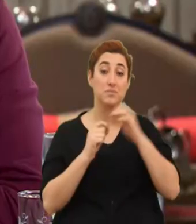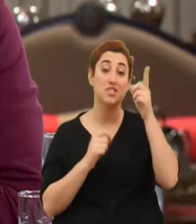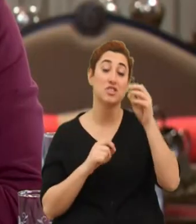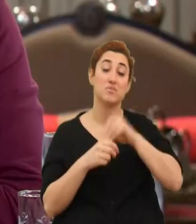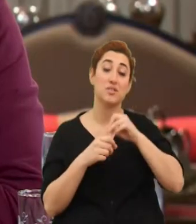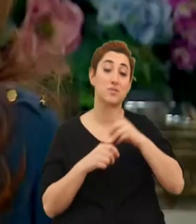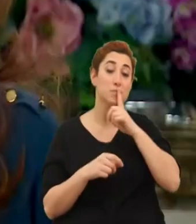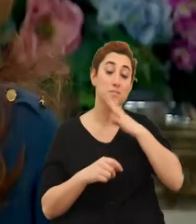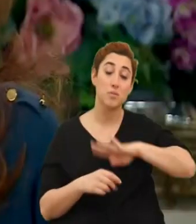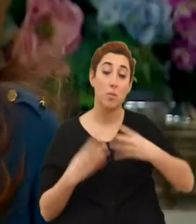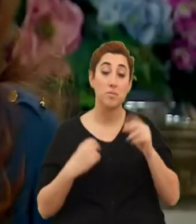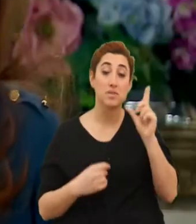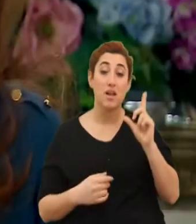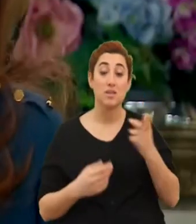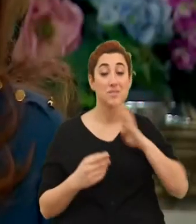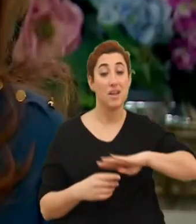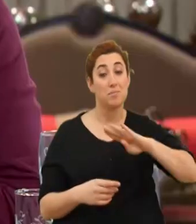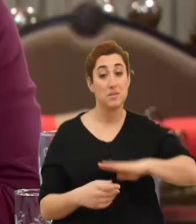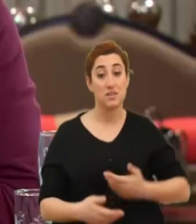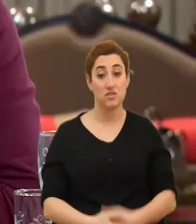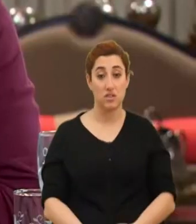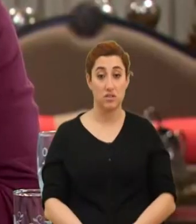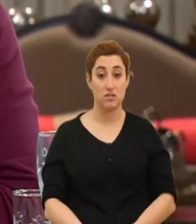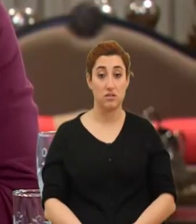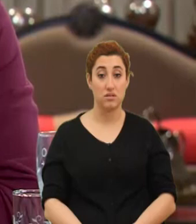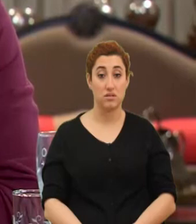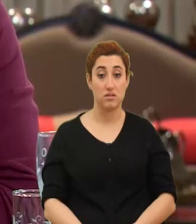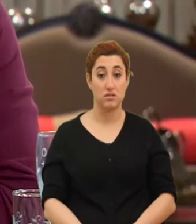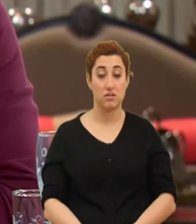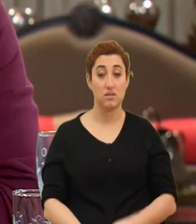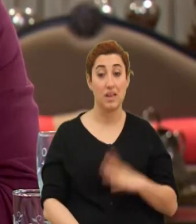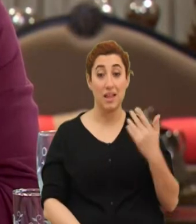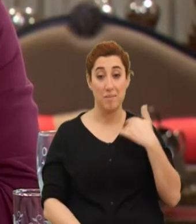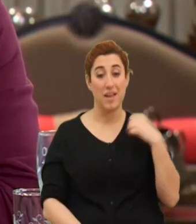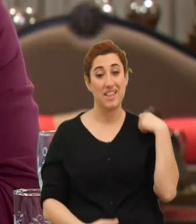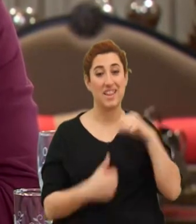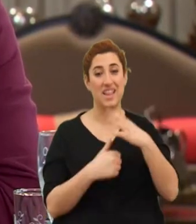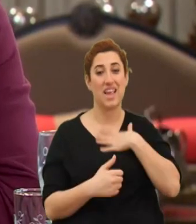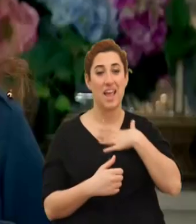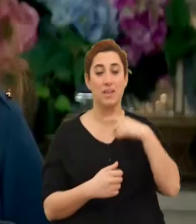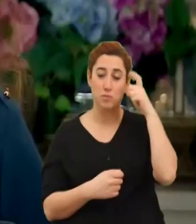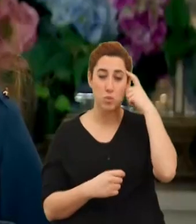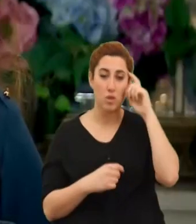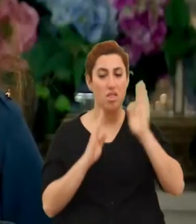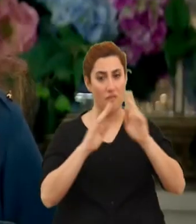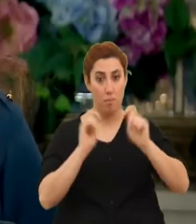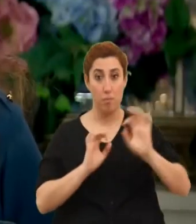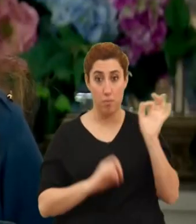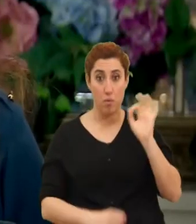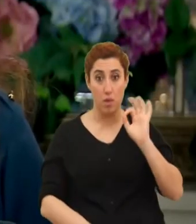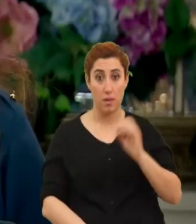Biricik'imiz için tahammül etmeye çalışacağız, sabredeceğiz. Yani ben yine kendimi yemeye devam edeyim, öyle